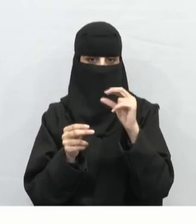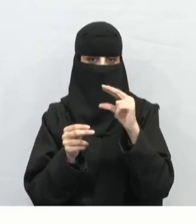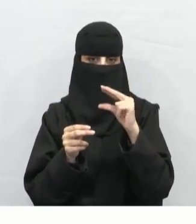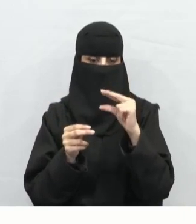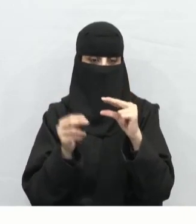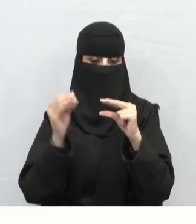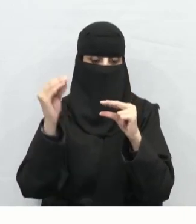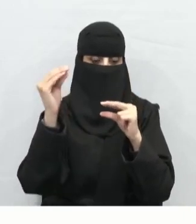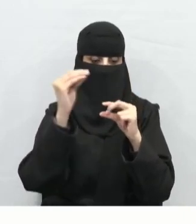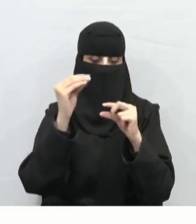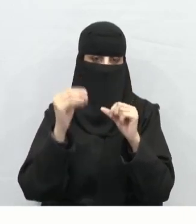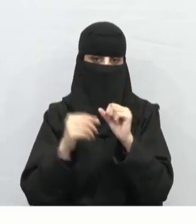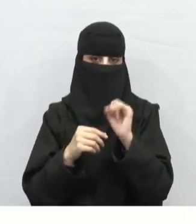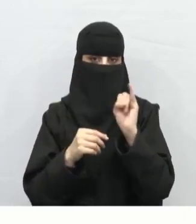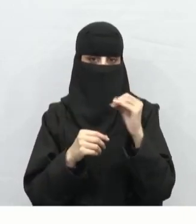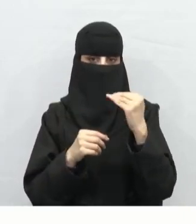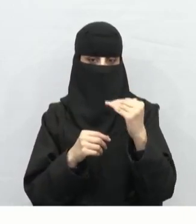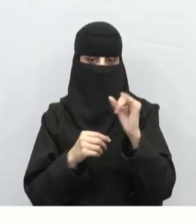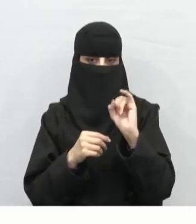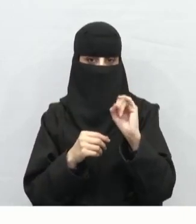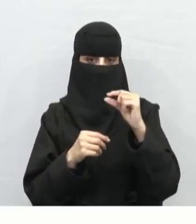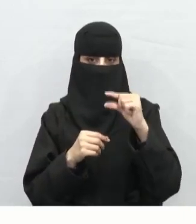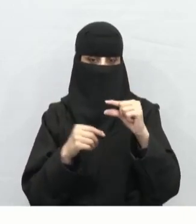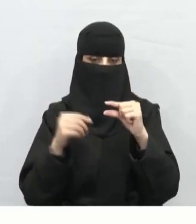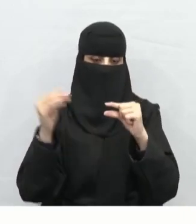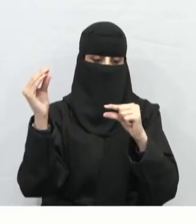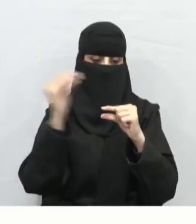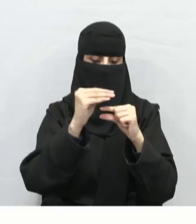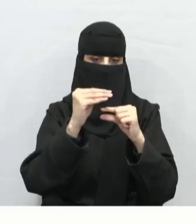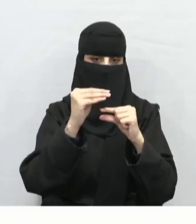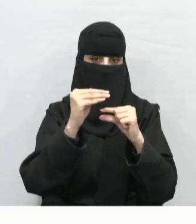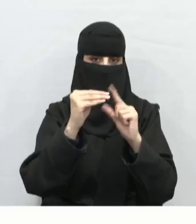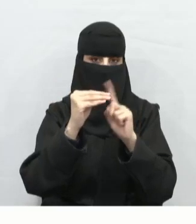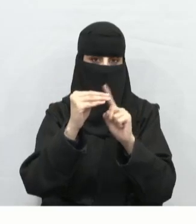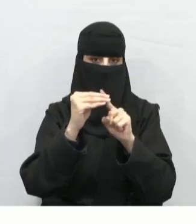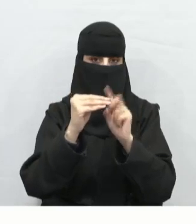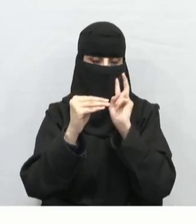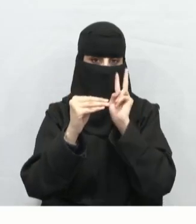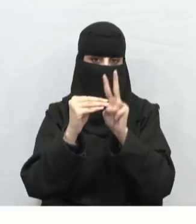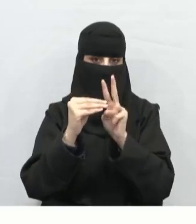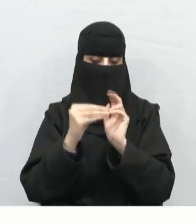الحرف الاخير ما هو حرف الدال لكن بتنوين الضم